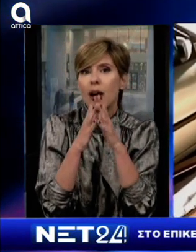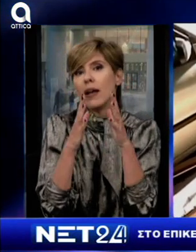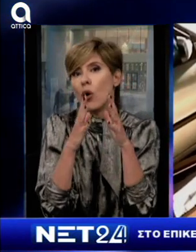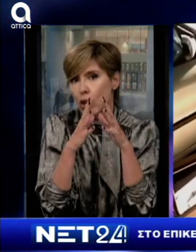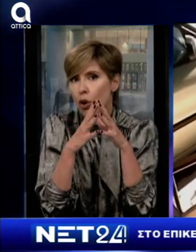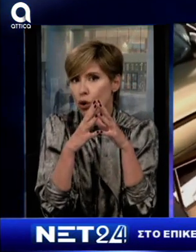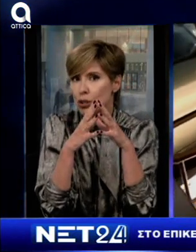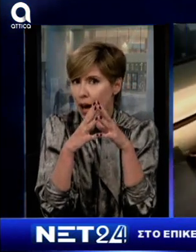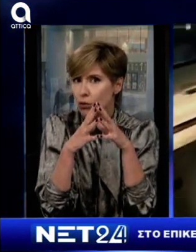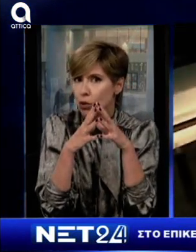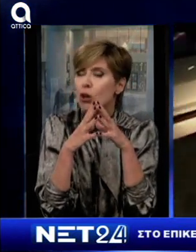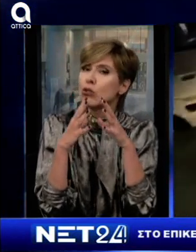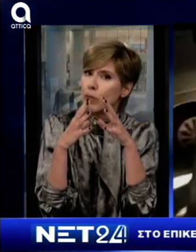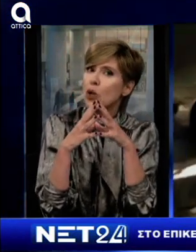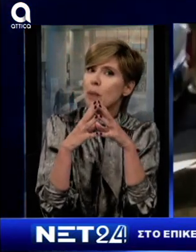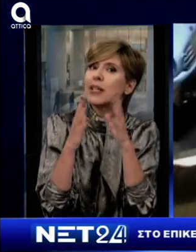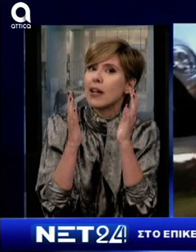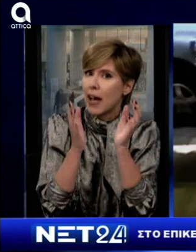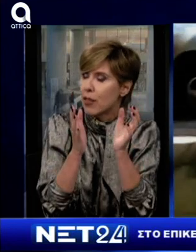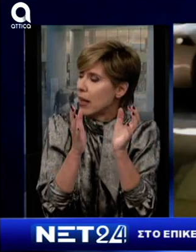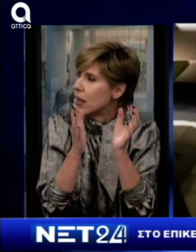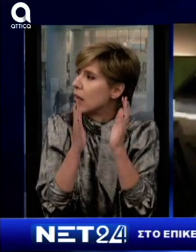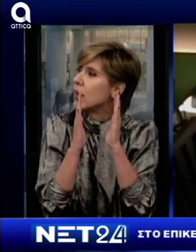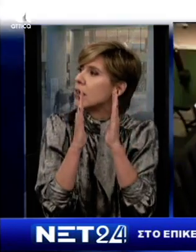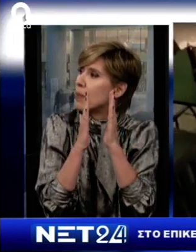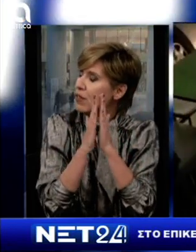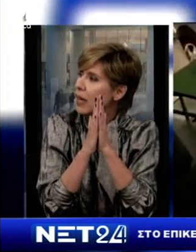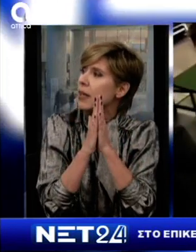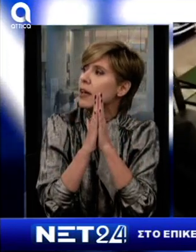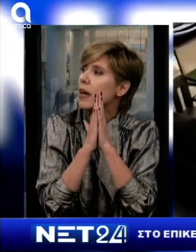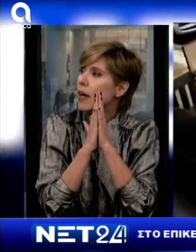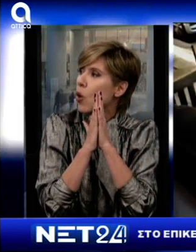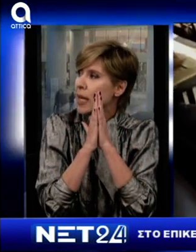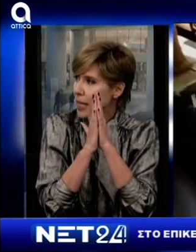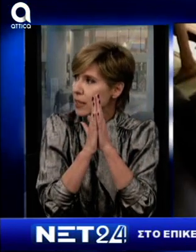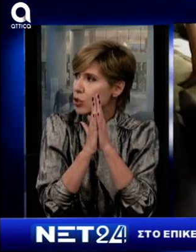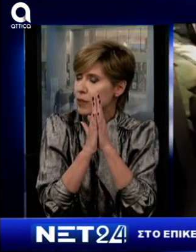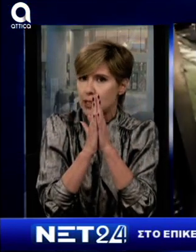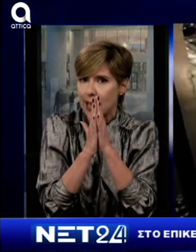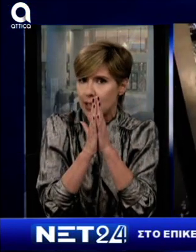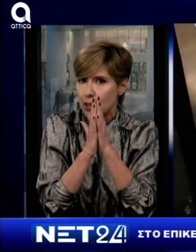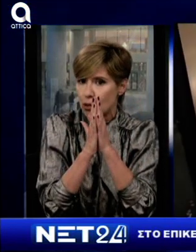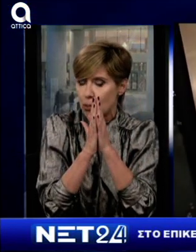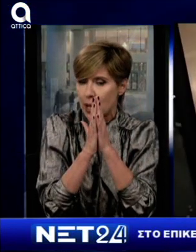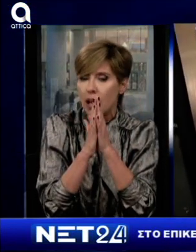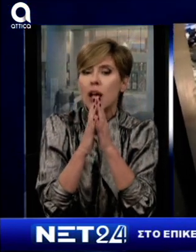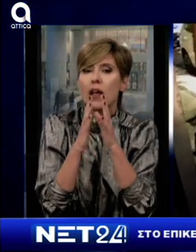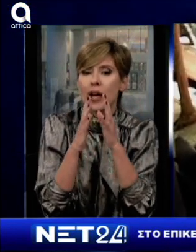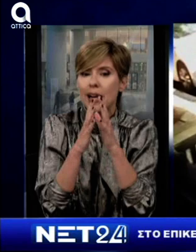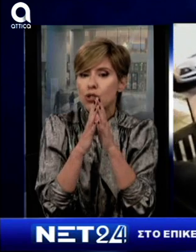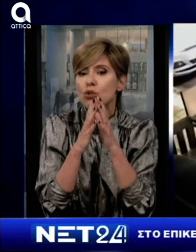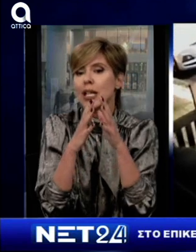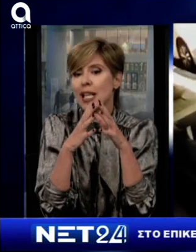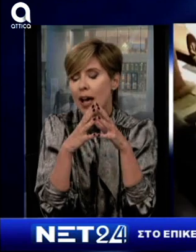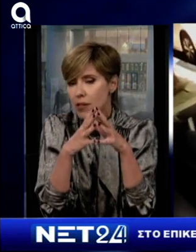ένα ολικό lockdown, το οποίο είπε ξεκάθαρα θα επιφέρει ολική καταστροφή στην ελληνική οικονομία, ναι.